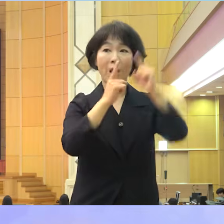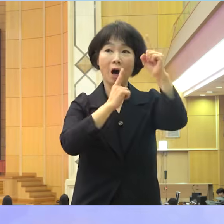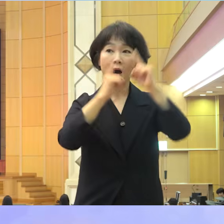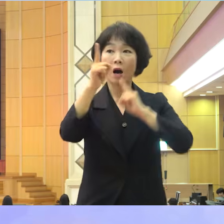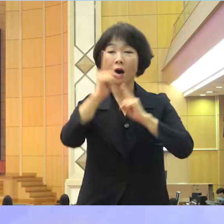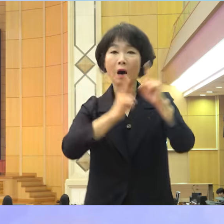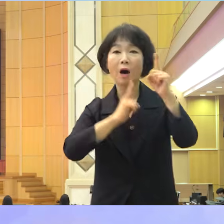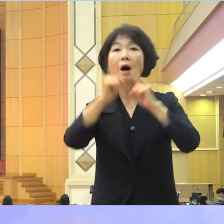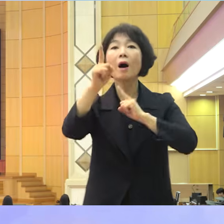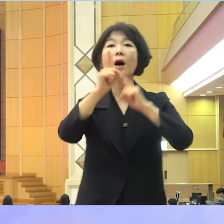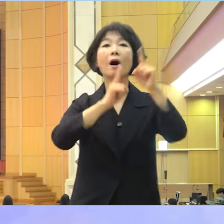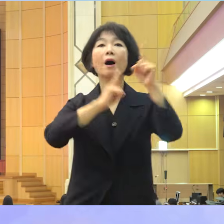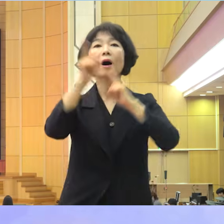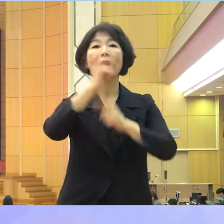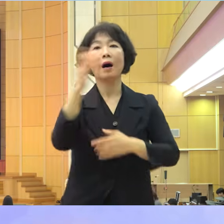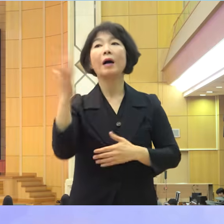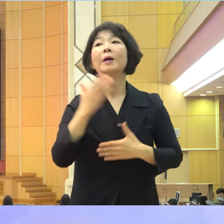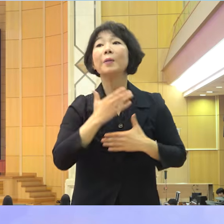고백하던 말